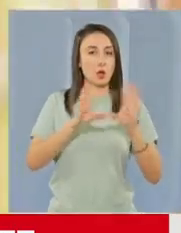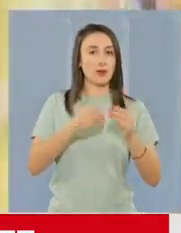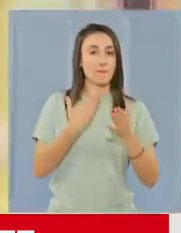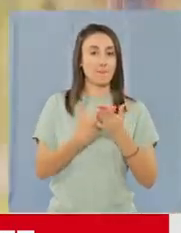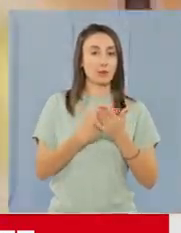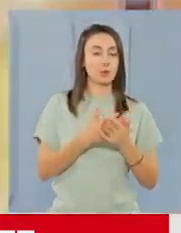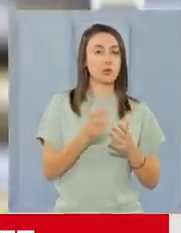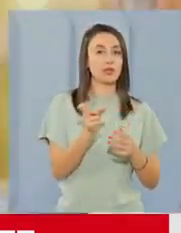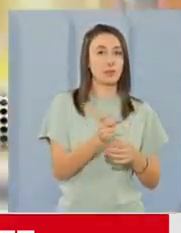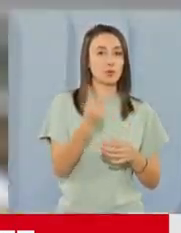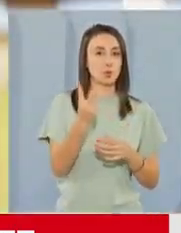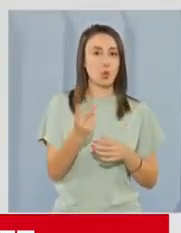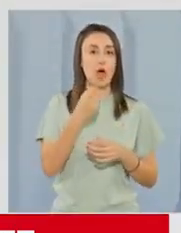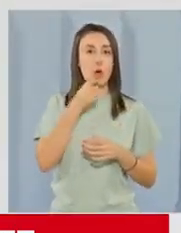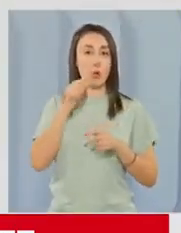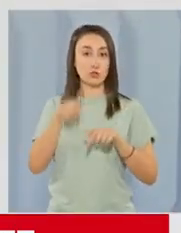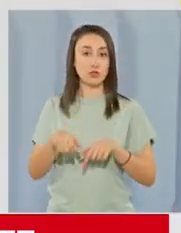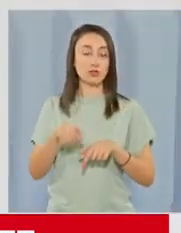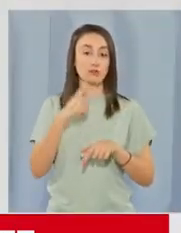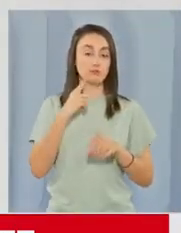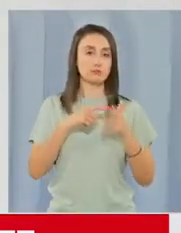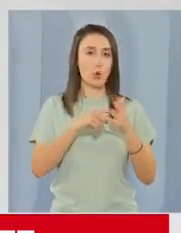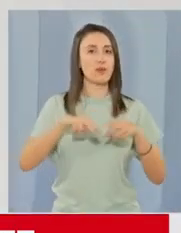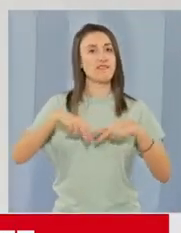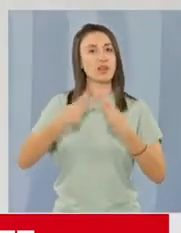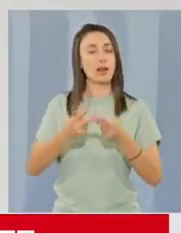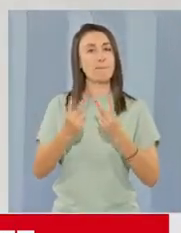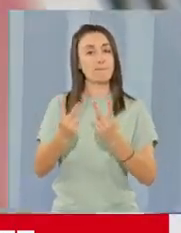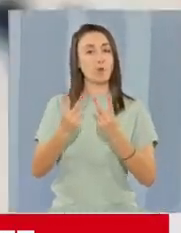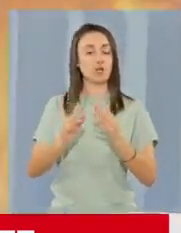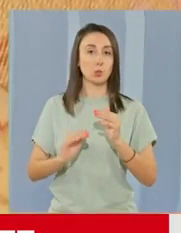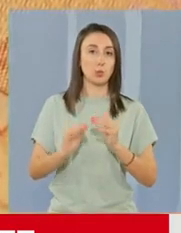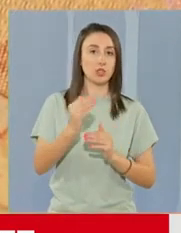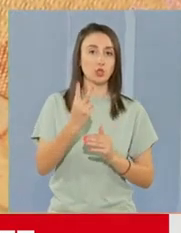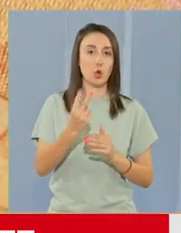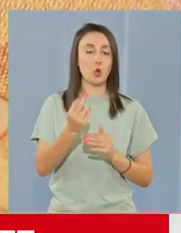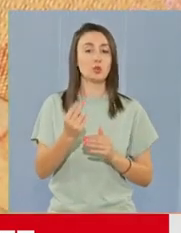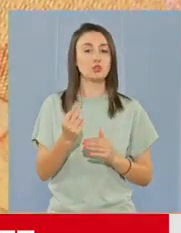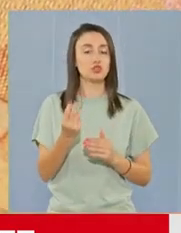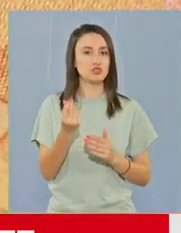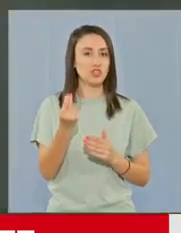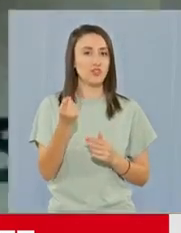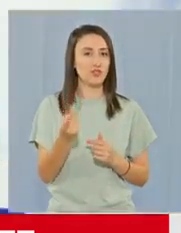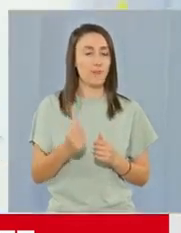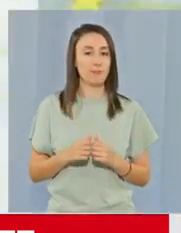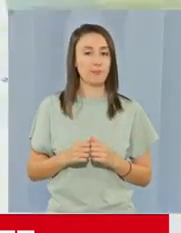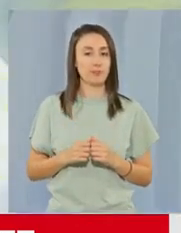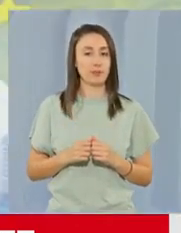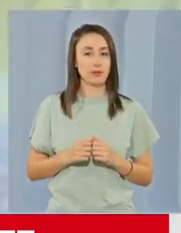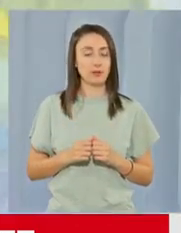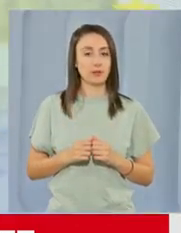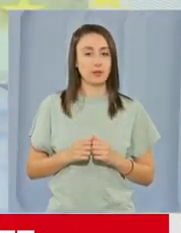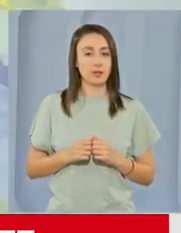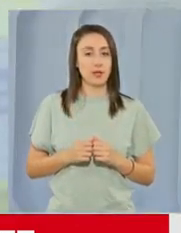pentru trimestrul al doilea al acestui an indică o revenire semnificativă cu creșteri de două cifre atât la importuri cât și la